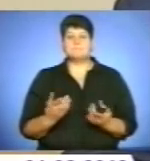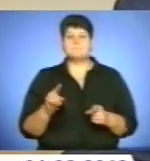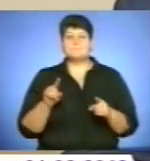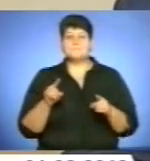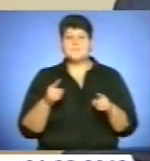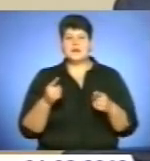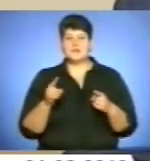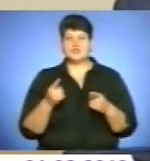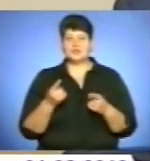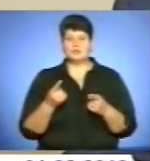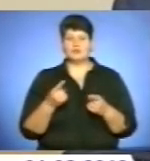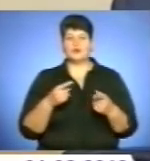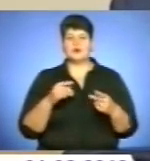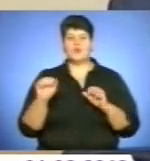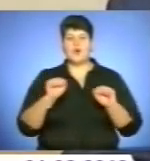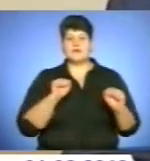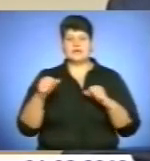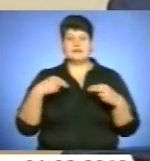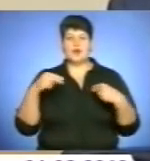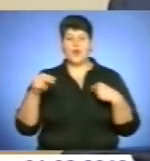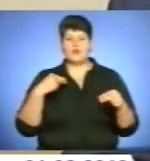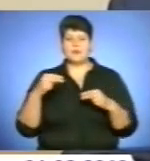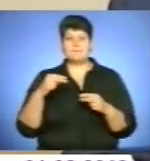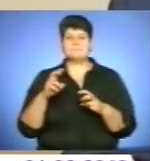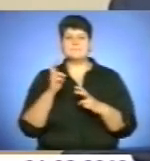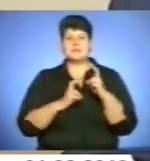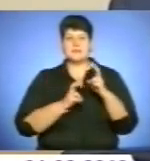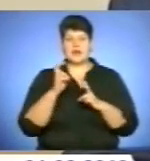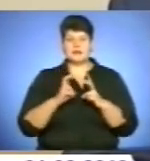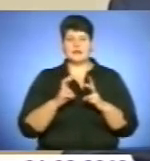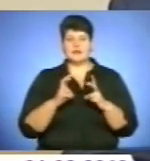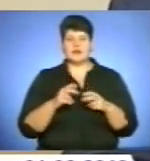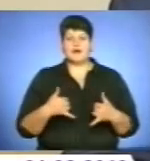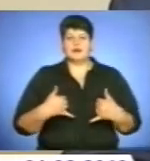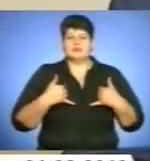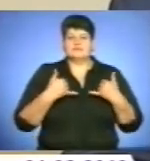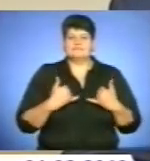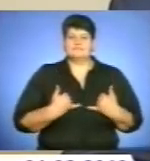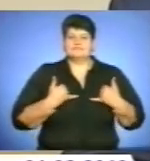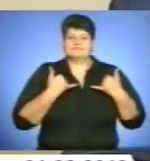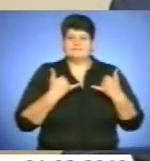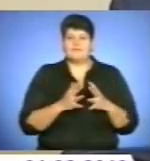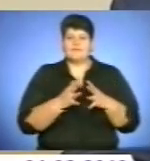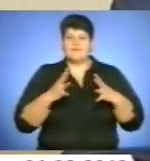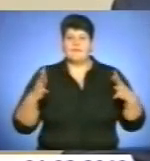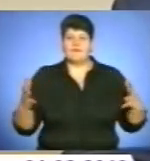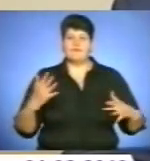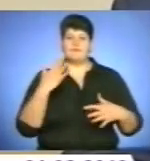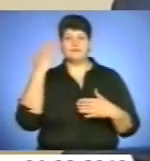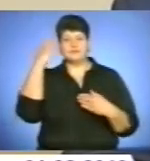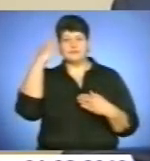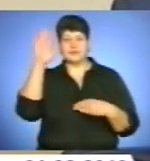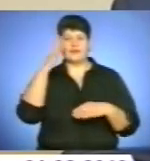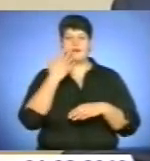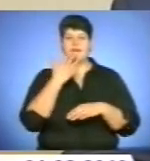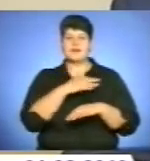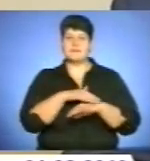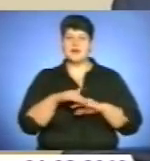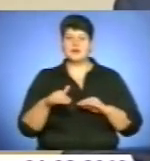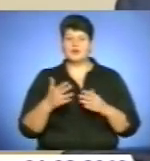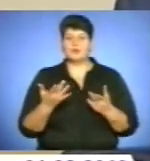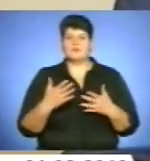руководителі торгових підприємств предпочтення віддають більше імпорту? Мы-то заинтересованы в том, чтобы